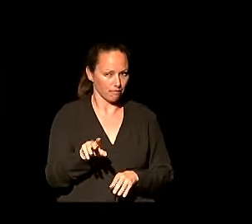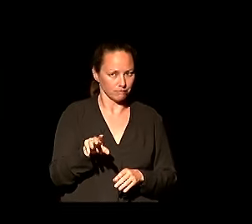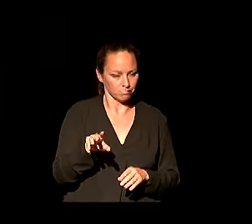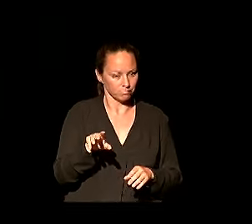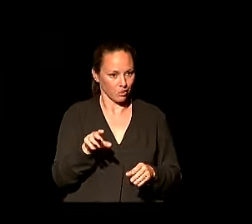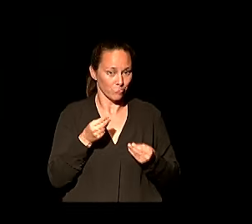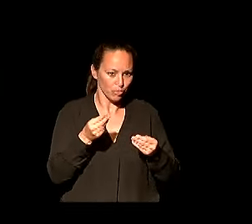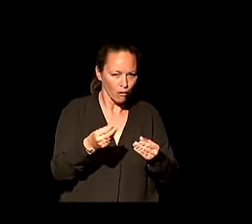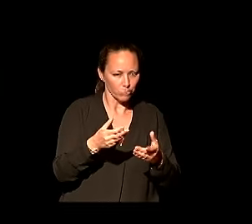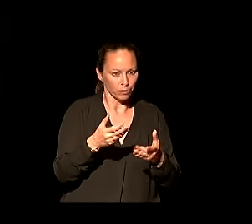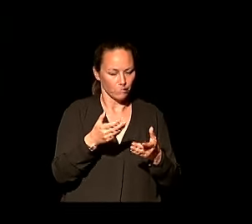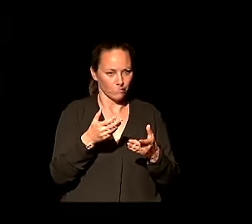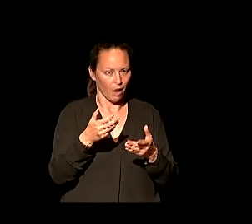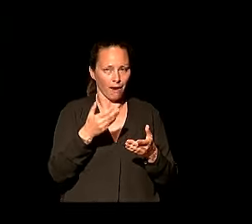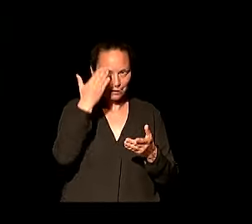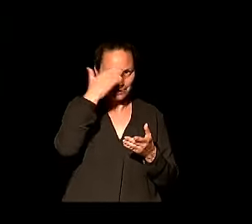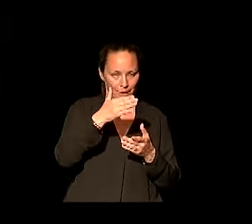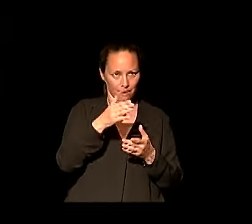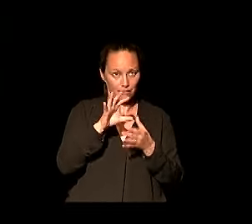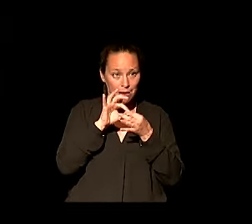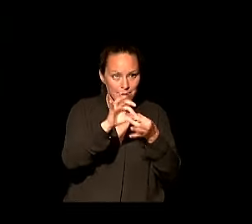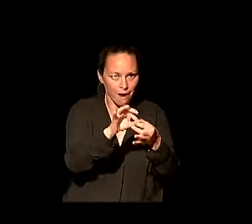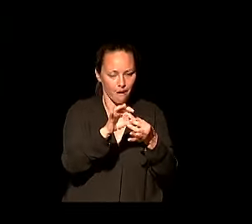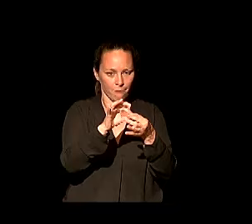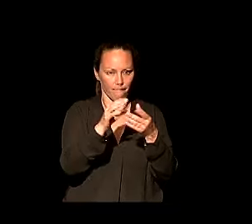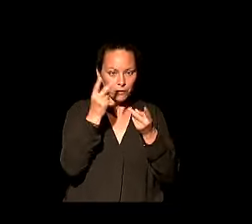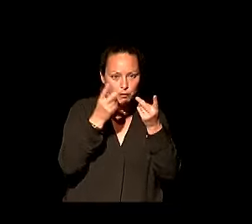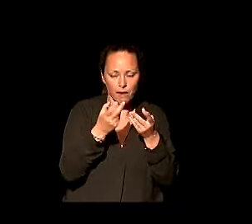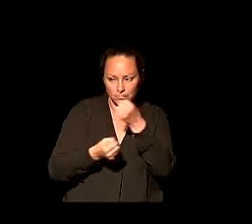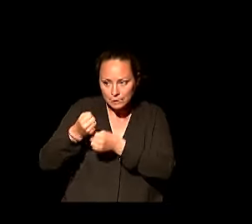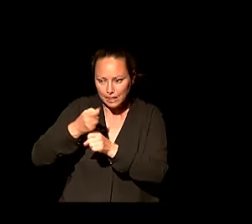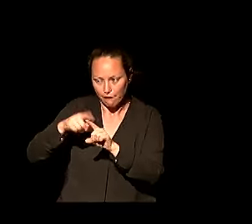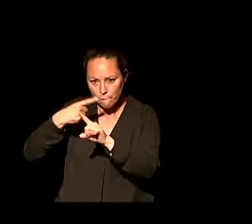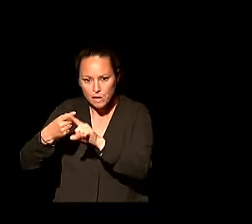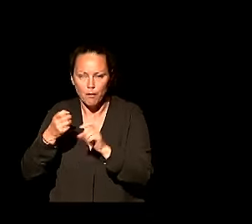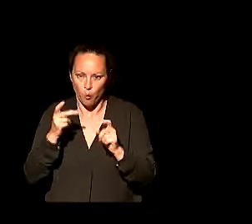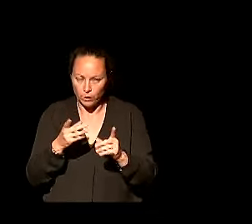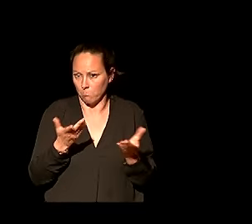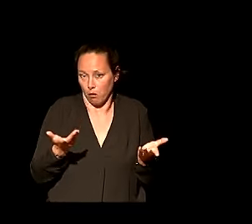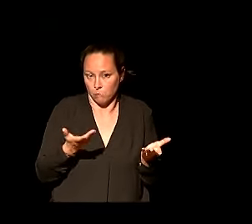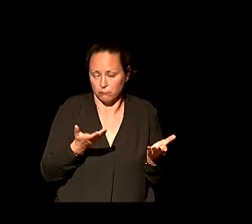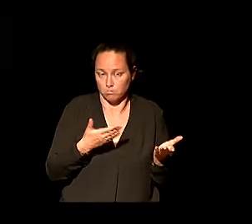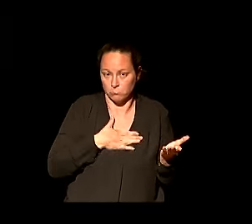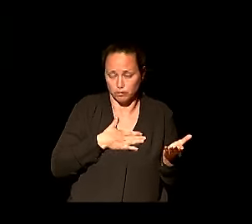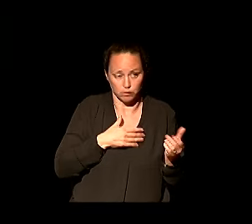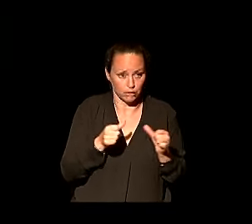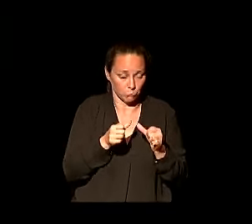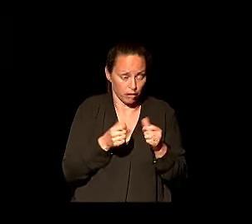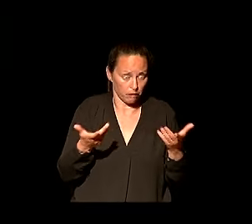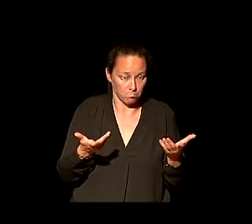un repère visuel pour faire le film, en quelque sorte, plutôt que se dire bon, ben, on va simplement verser